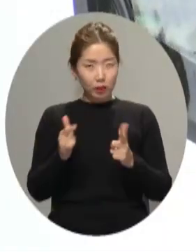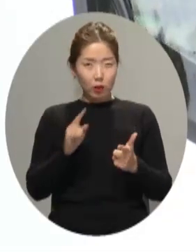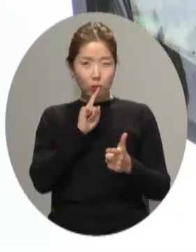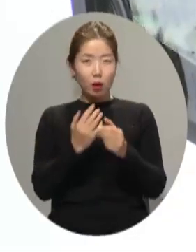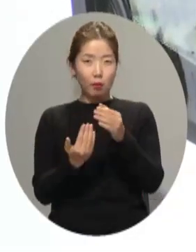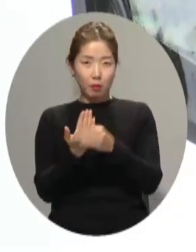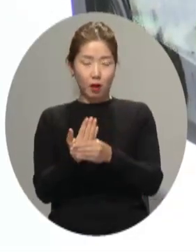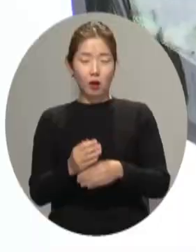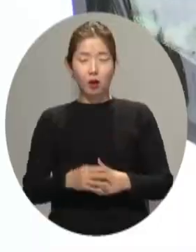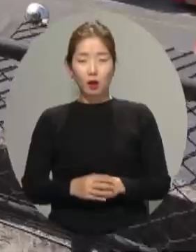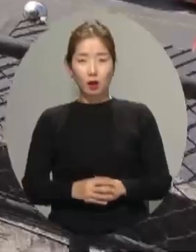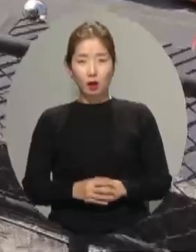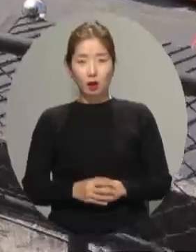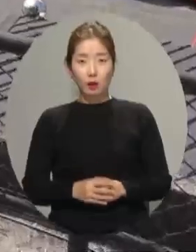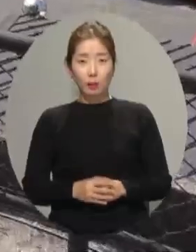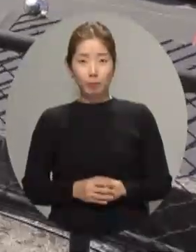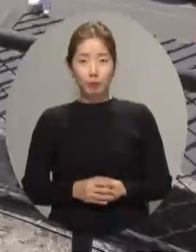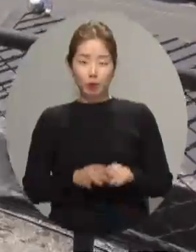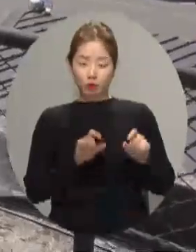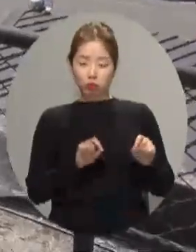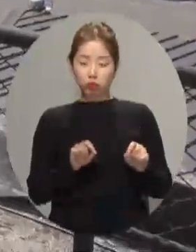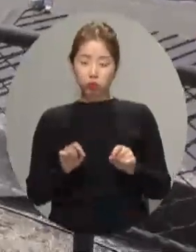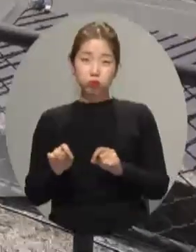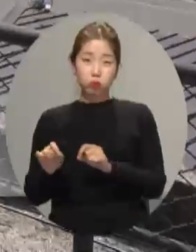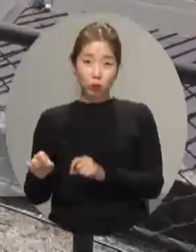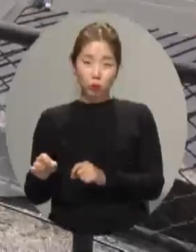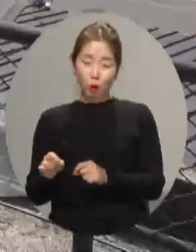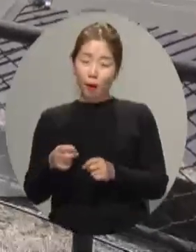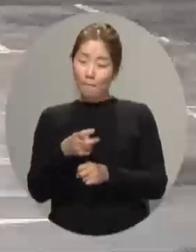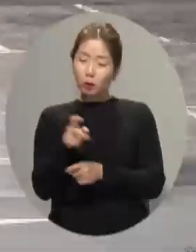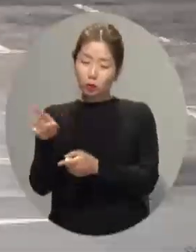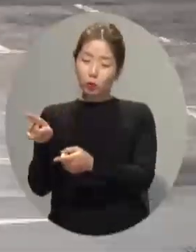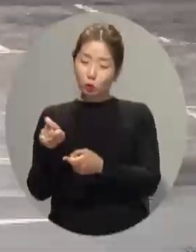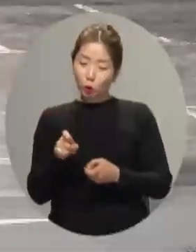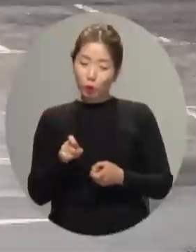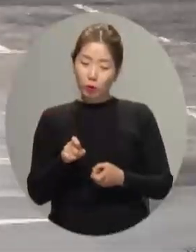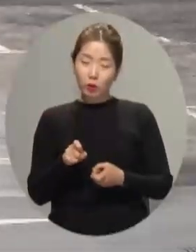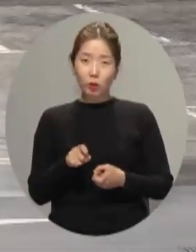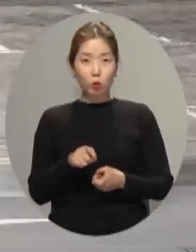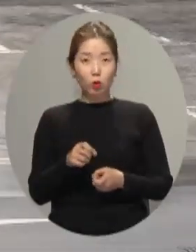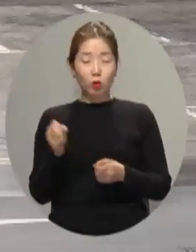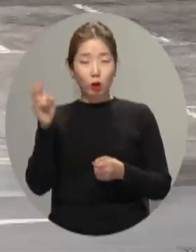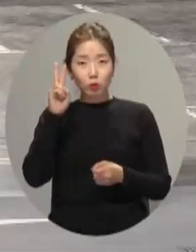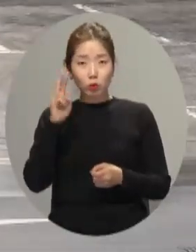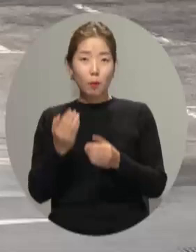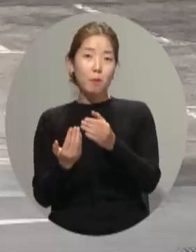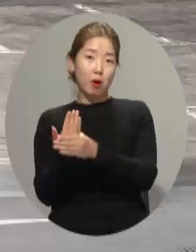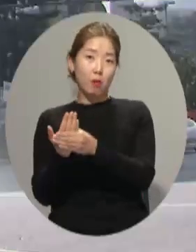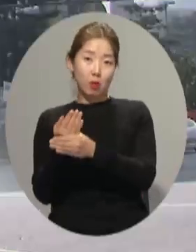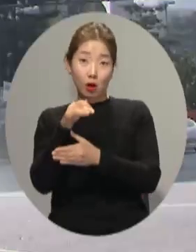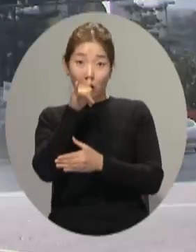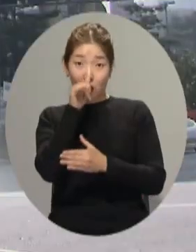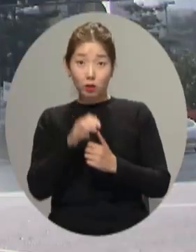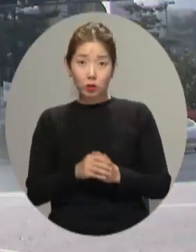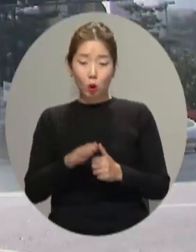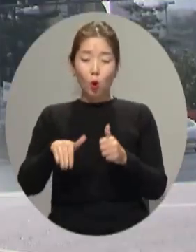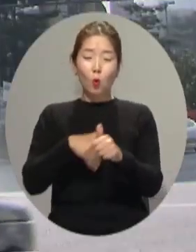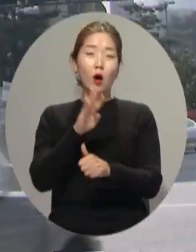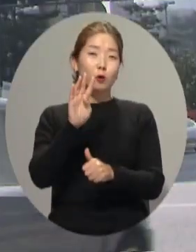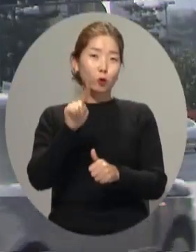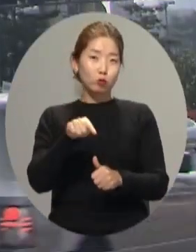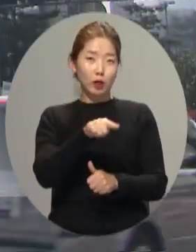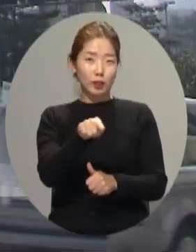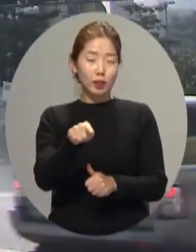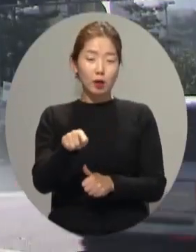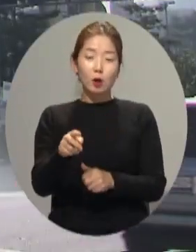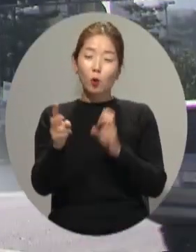뒷말도 무성한 상황. 지지부진했던 버스 도입 논란은 의회의 지점에서 발목이 잡혔습니다. 환경부가 해당